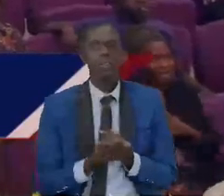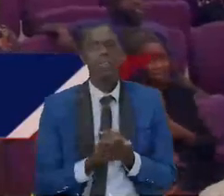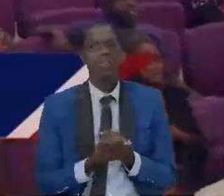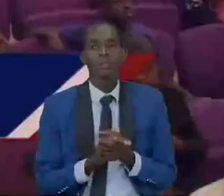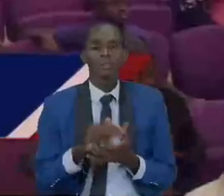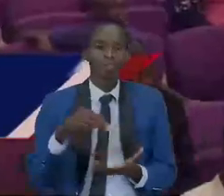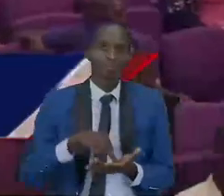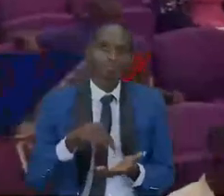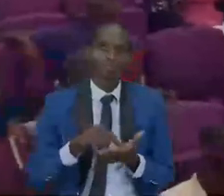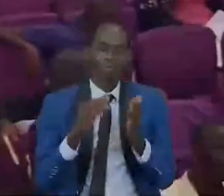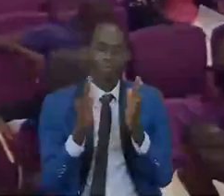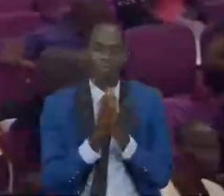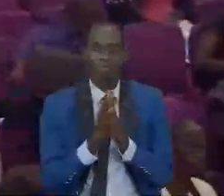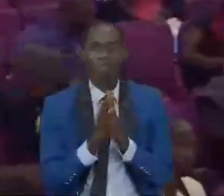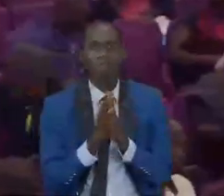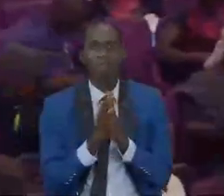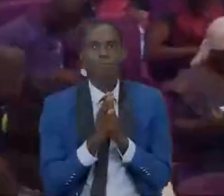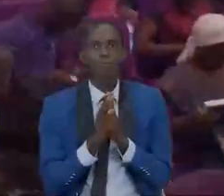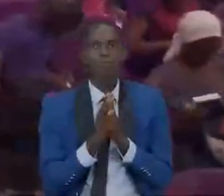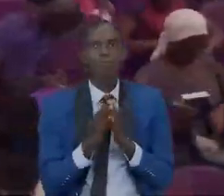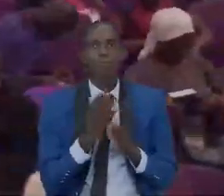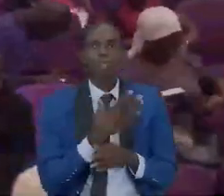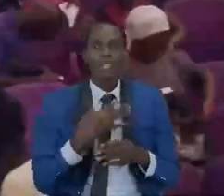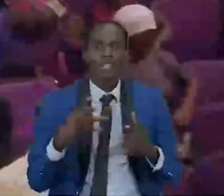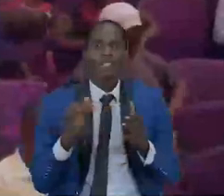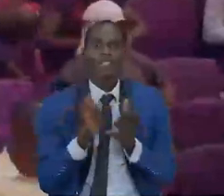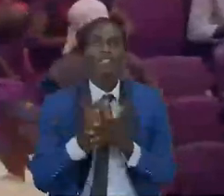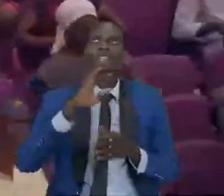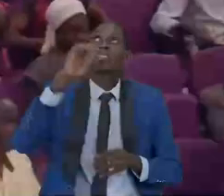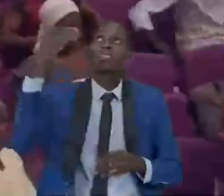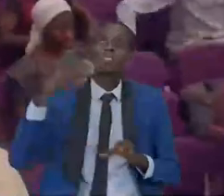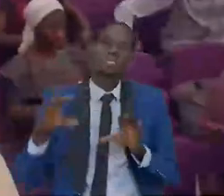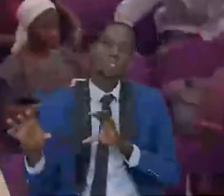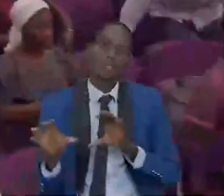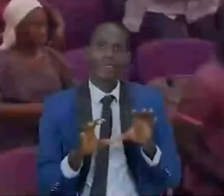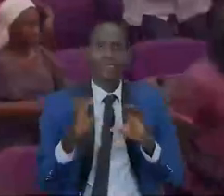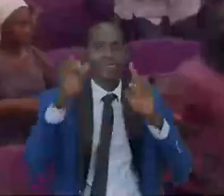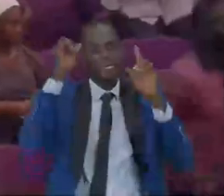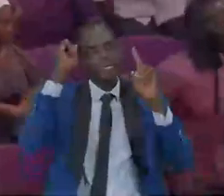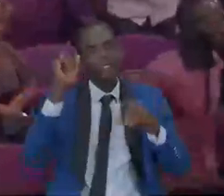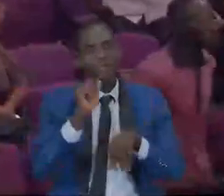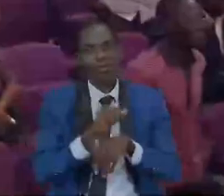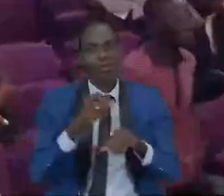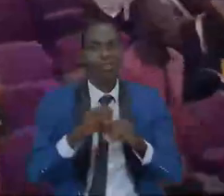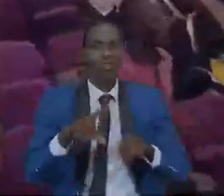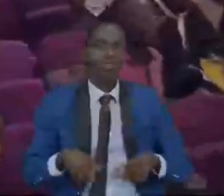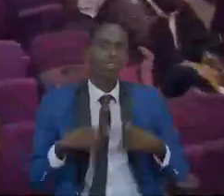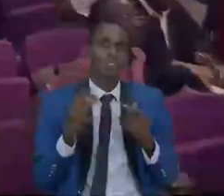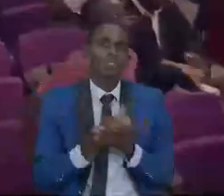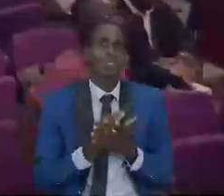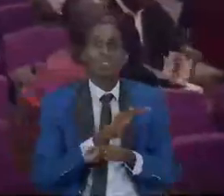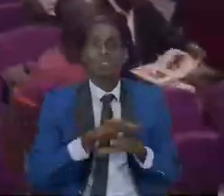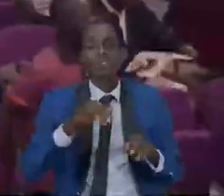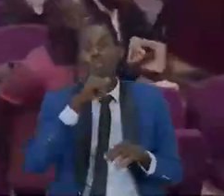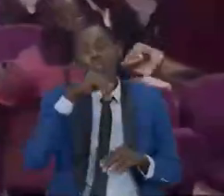lève-toi et dit au Seigneur par le Seigneur que cette grâce produit son œuvre dans ta vie ne